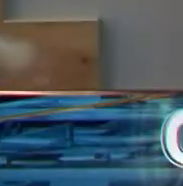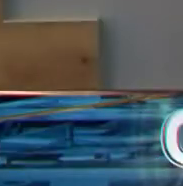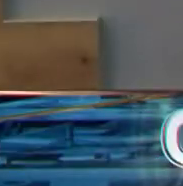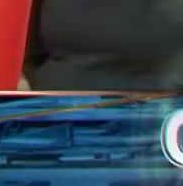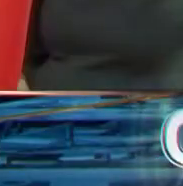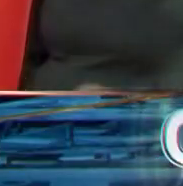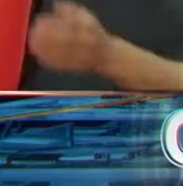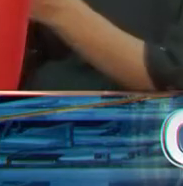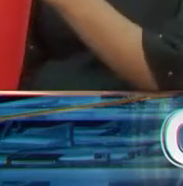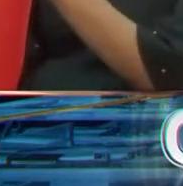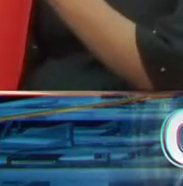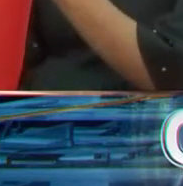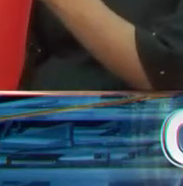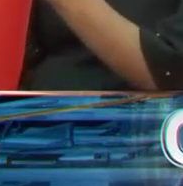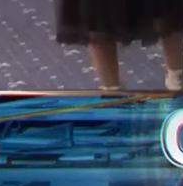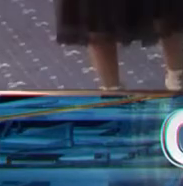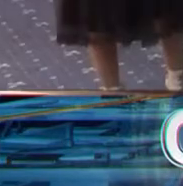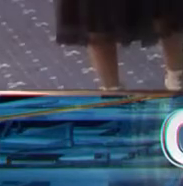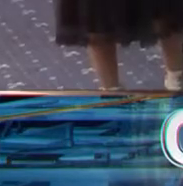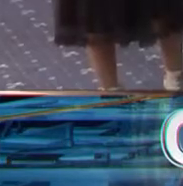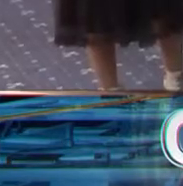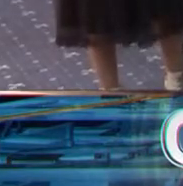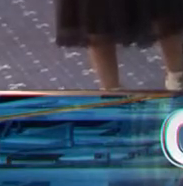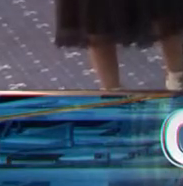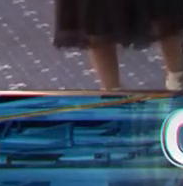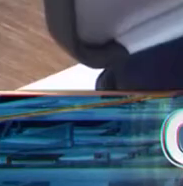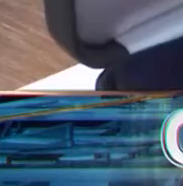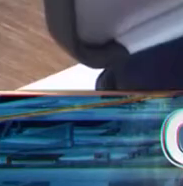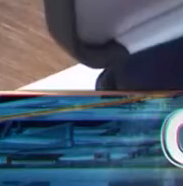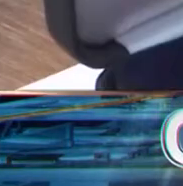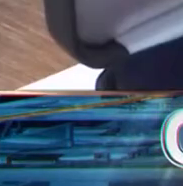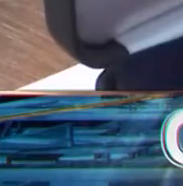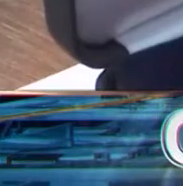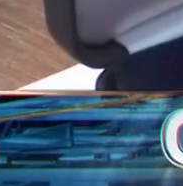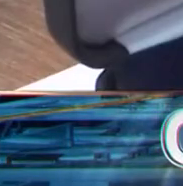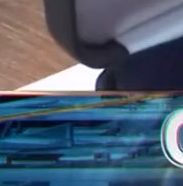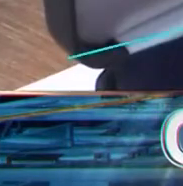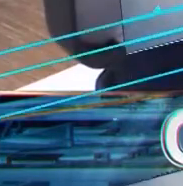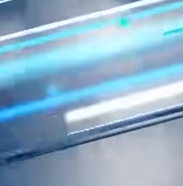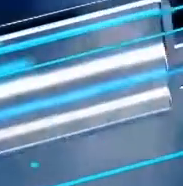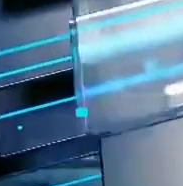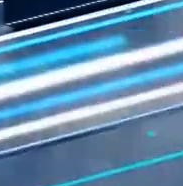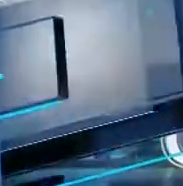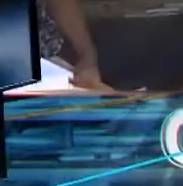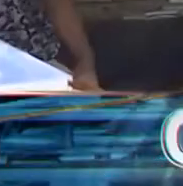По трудам и заслуга. Лучшие работники СМИ удостоились высокой награды.